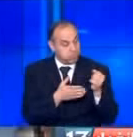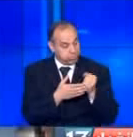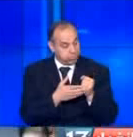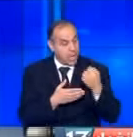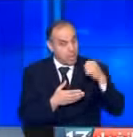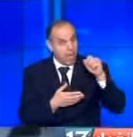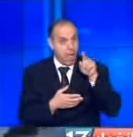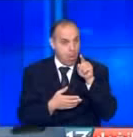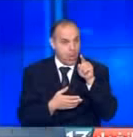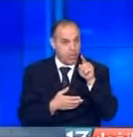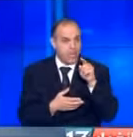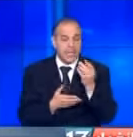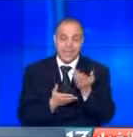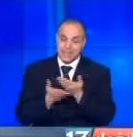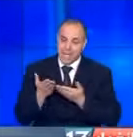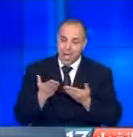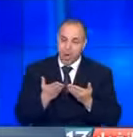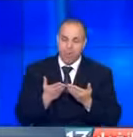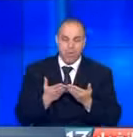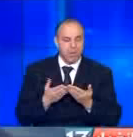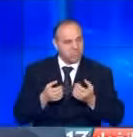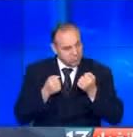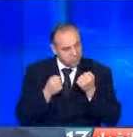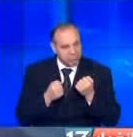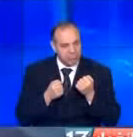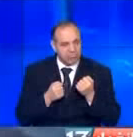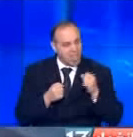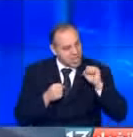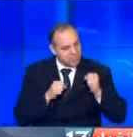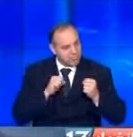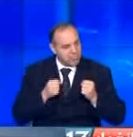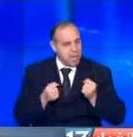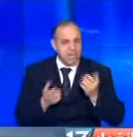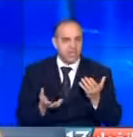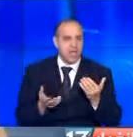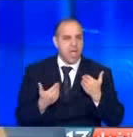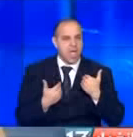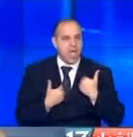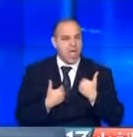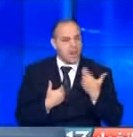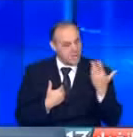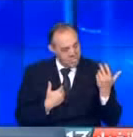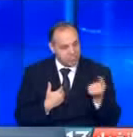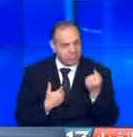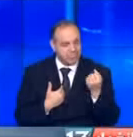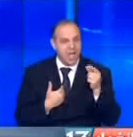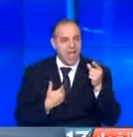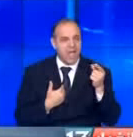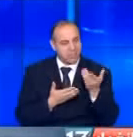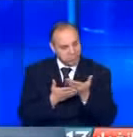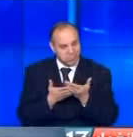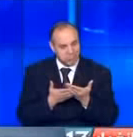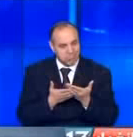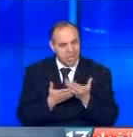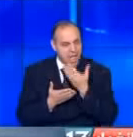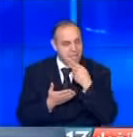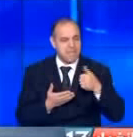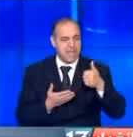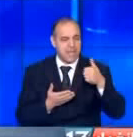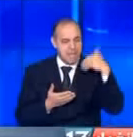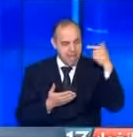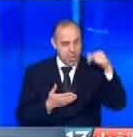أي شرح واضح لما حدث، قدموا كل ما لديهم في آخر الدقائق وبعملهم هذا أفلحوا في التغلب عن كل ذلك، وعلينا